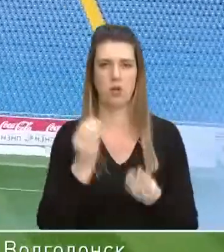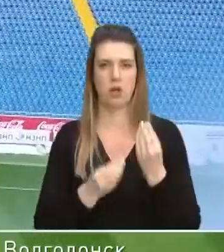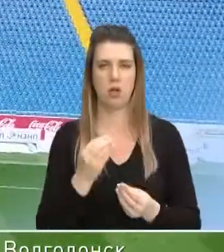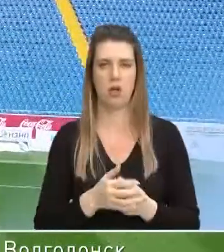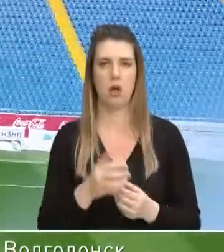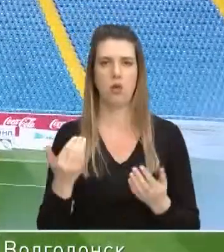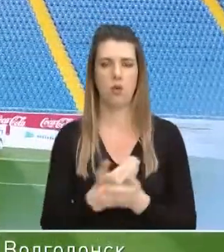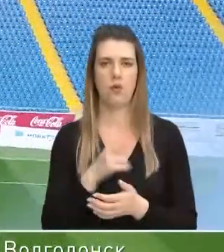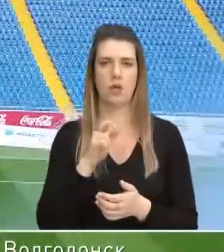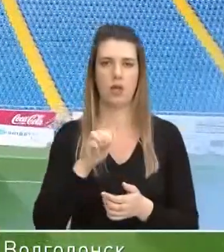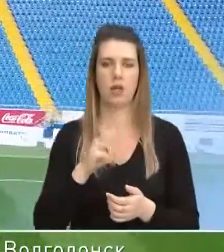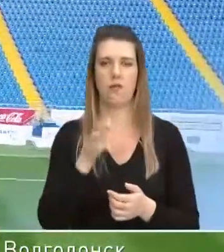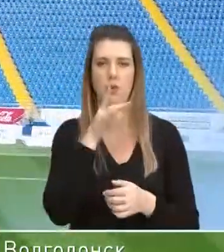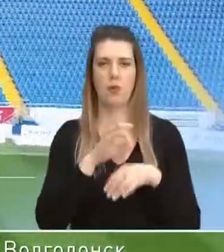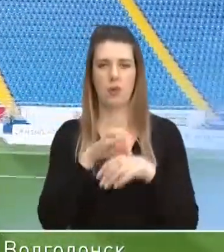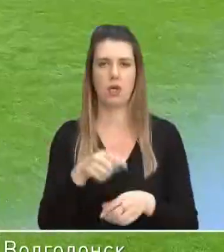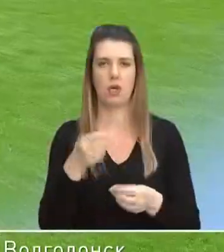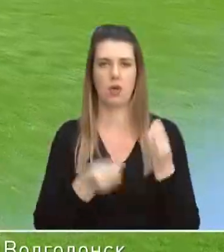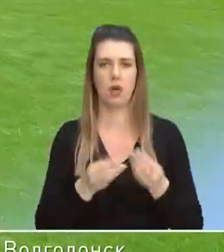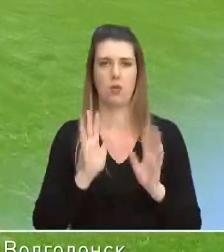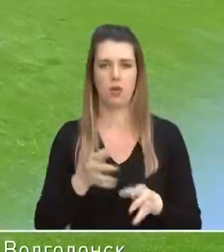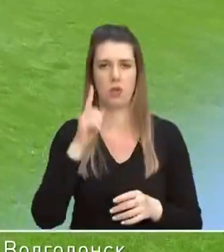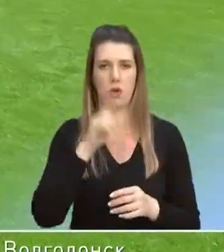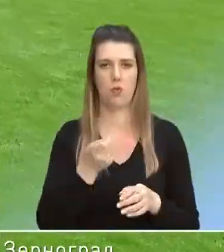rpl новые даты и время проведения этих матчей будут известны позже